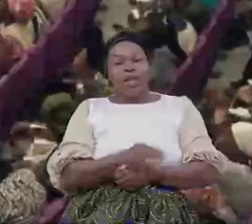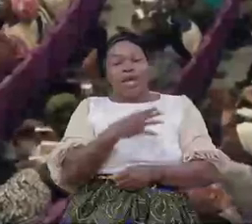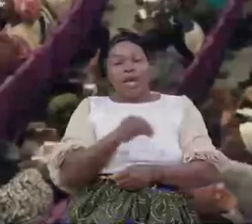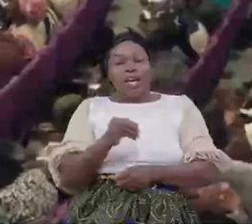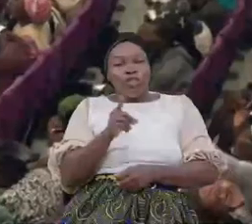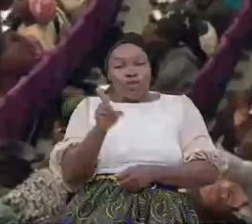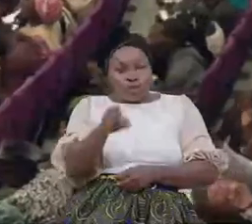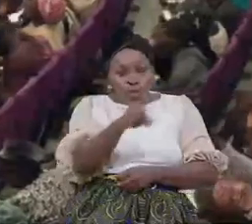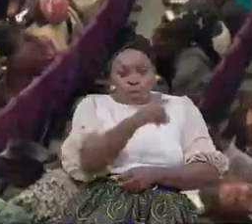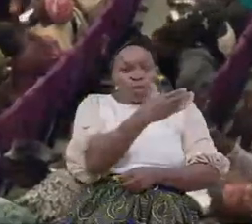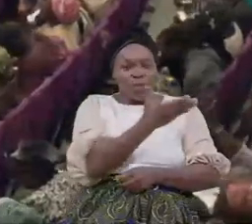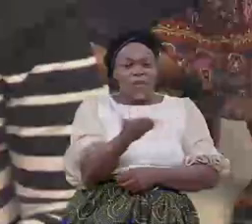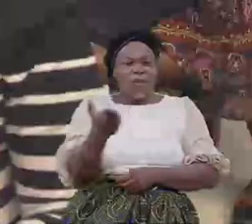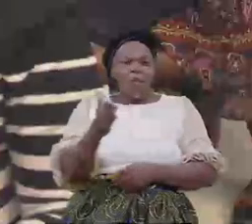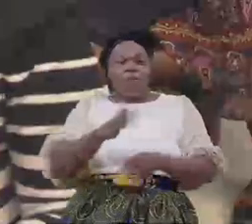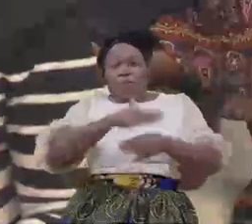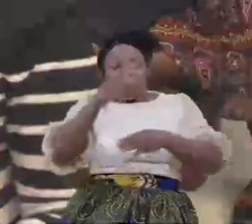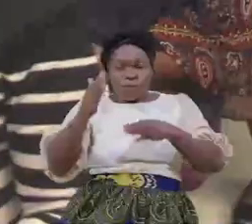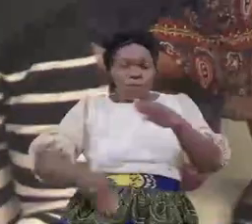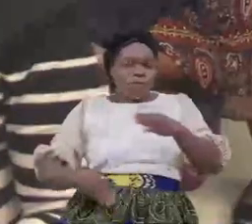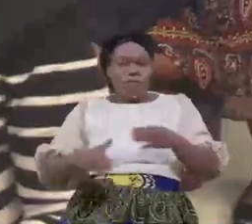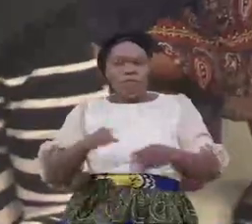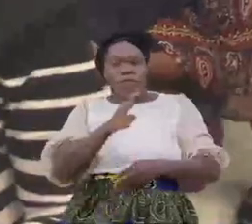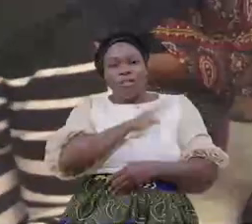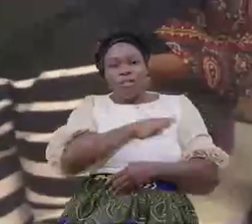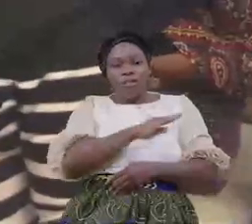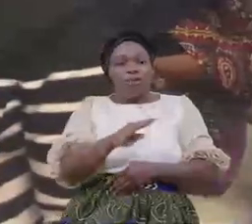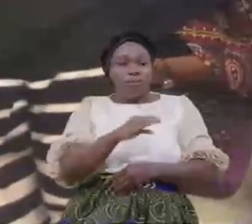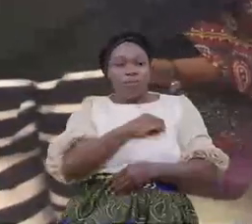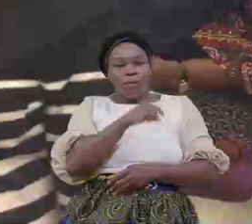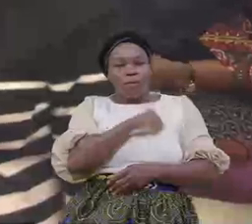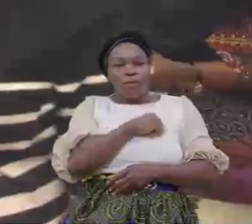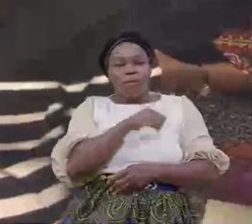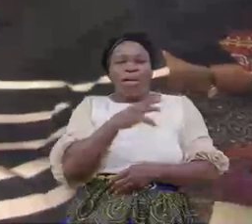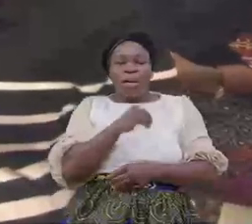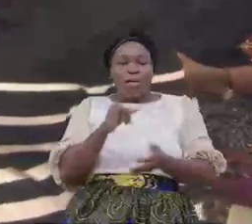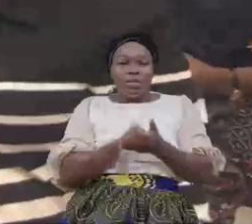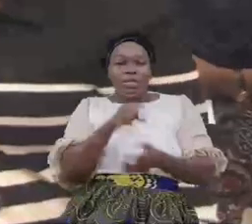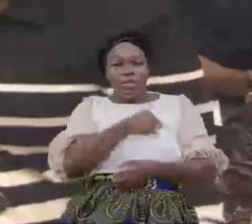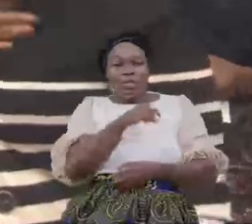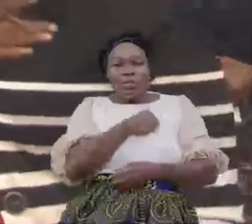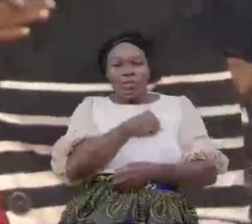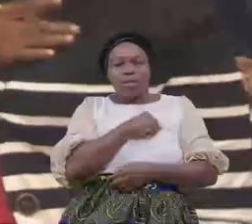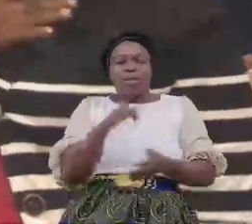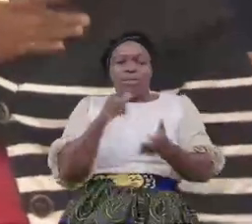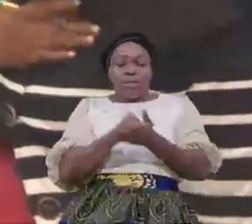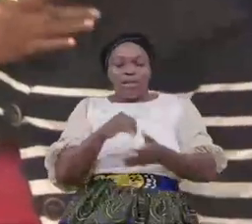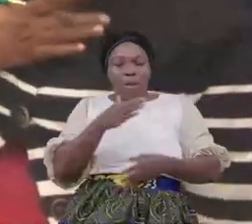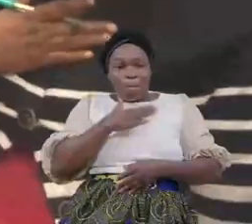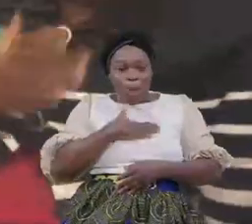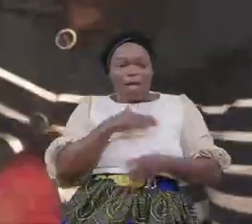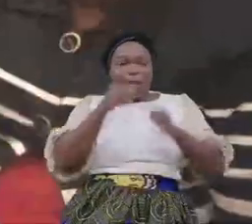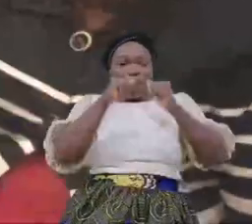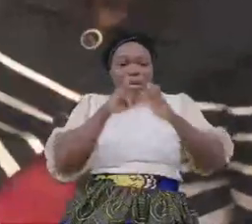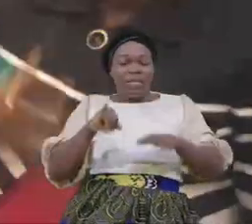pleine conviction. Quelqu'un là-bas a la pleine conviction. Alors j'ai la pleine conviction que ma bénédiction est